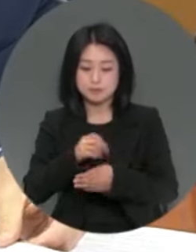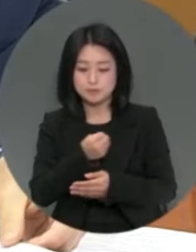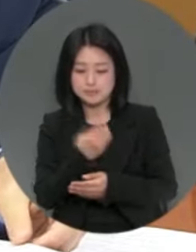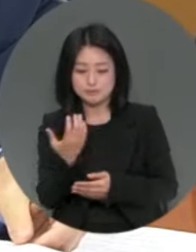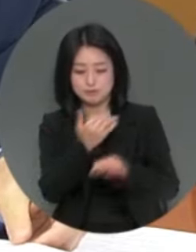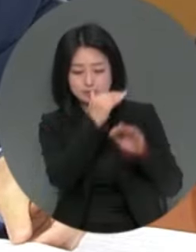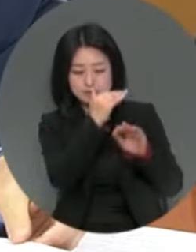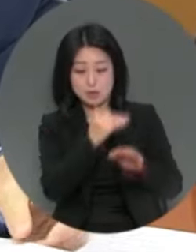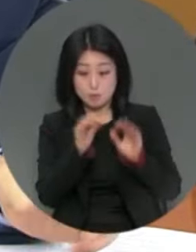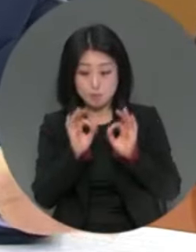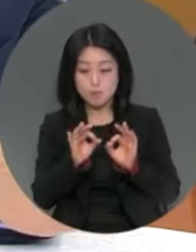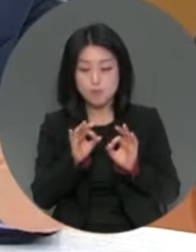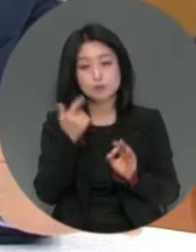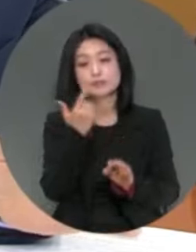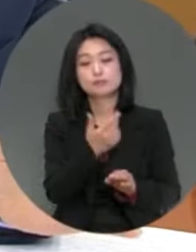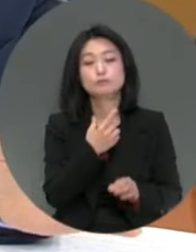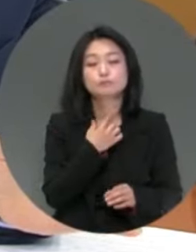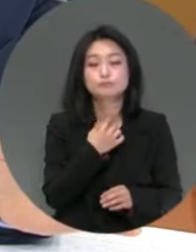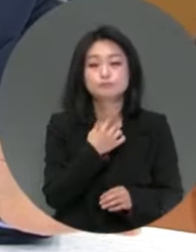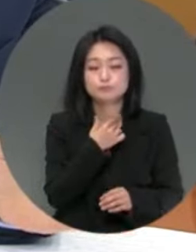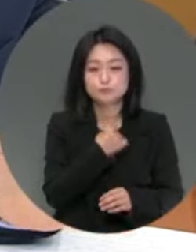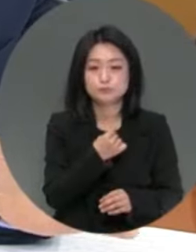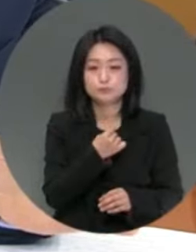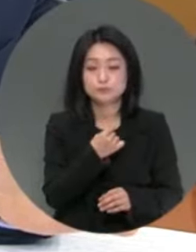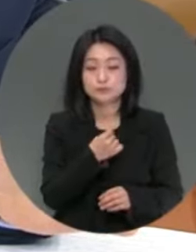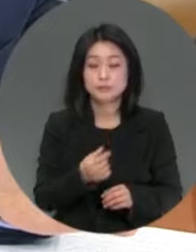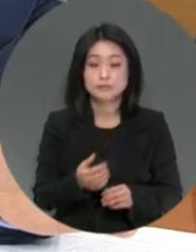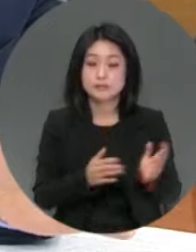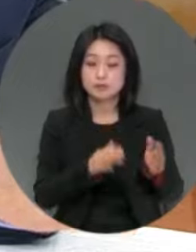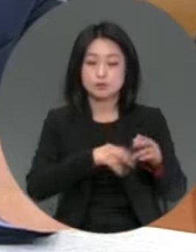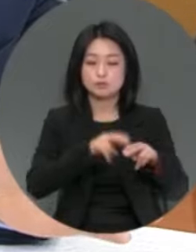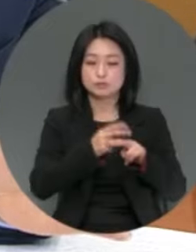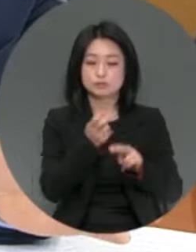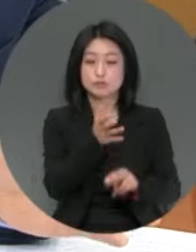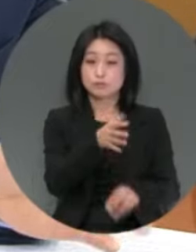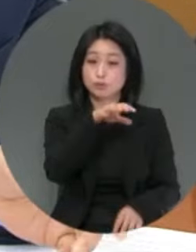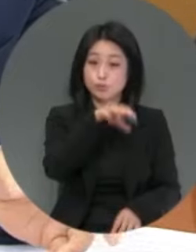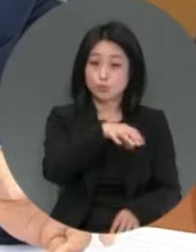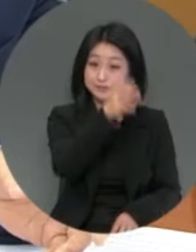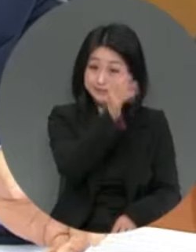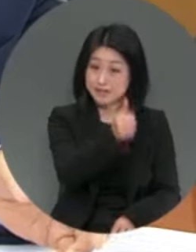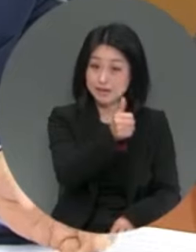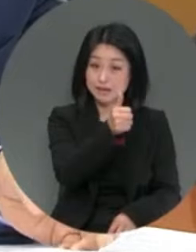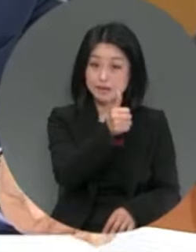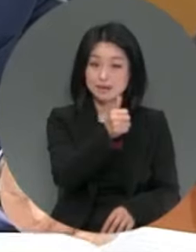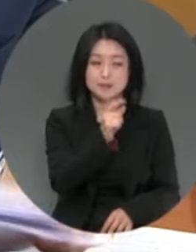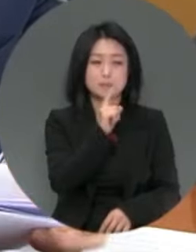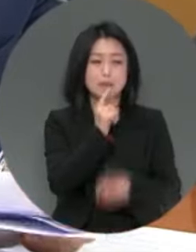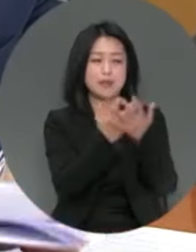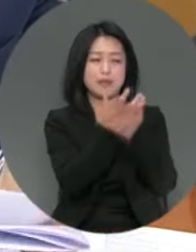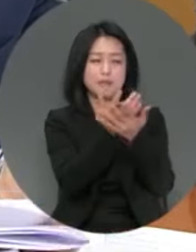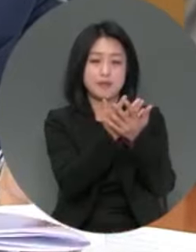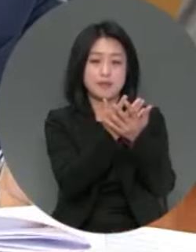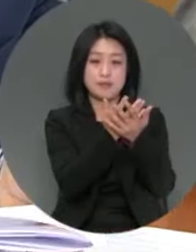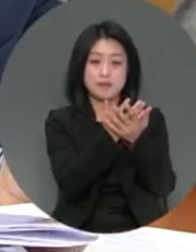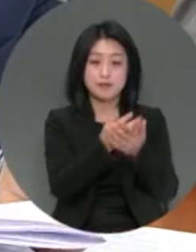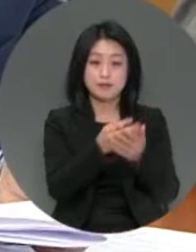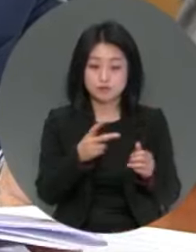이거 말씀을 드리는 겁니다. 여기서 공수처장이 지지부진하고 또 2대 공수처장이